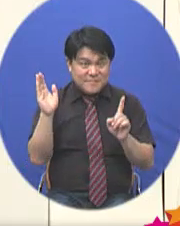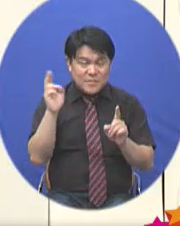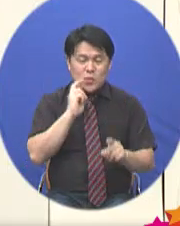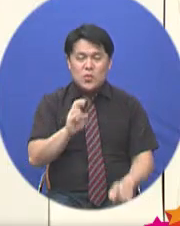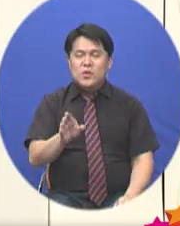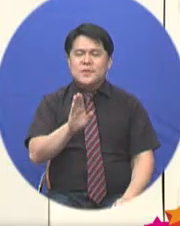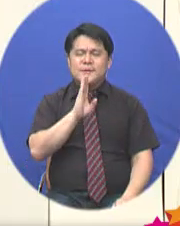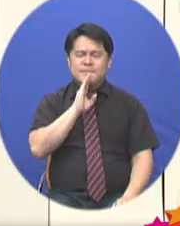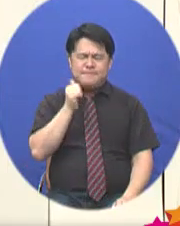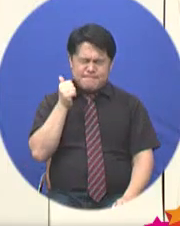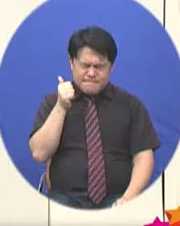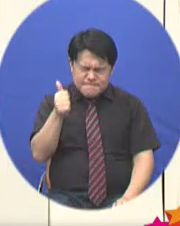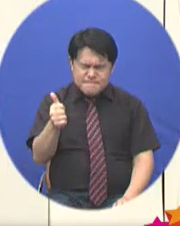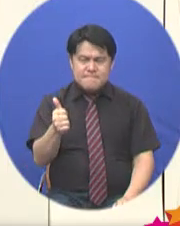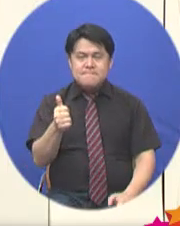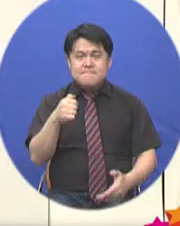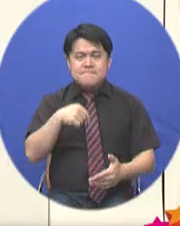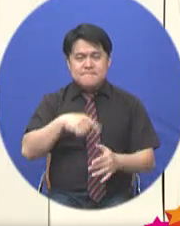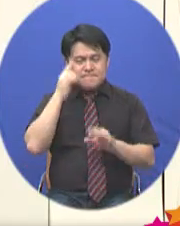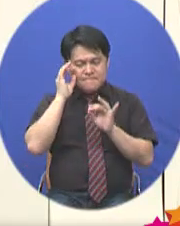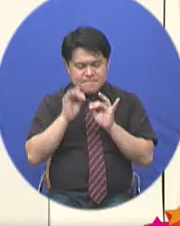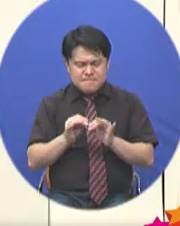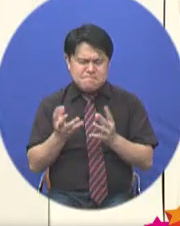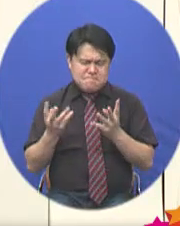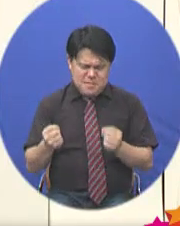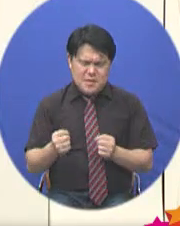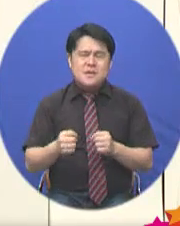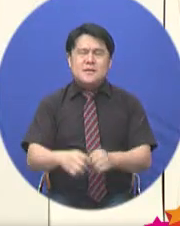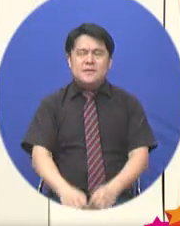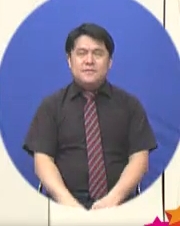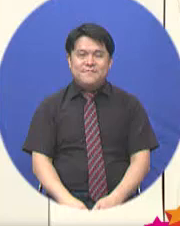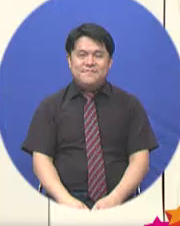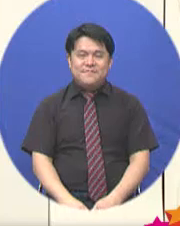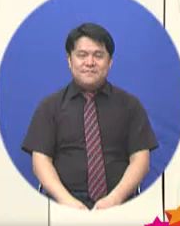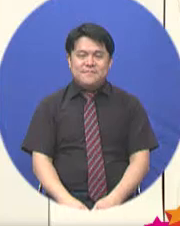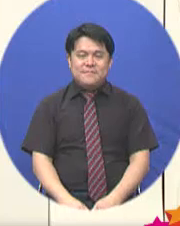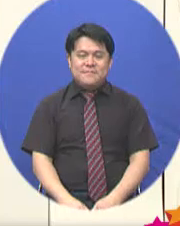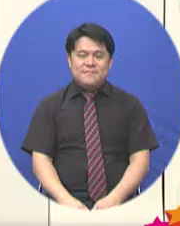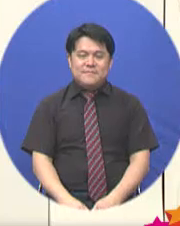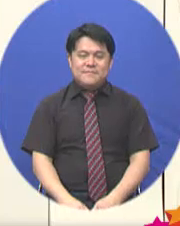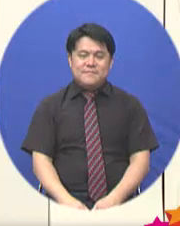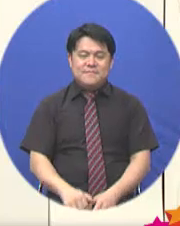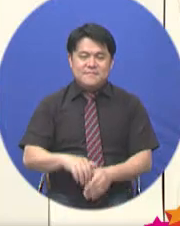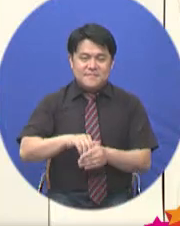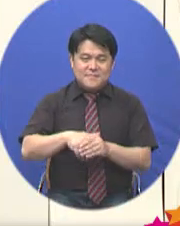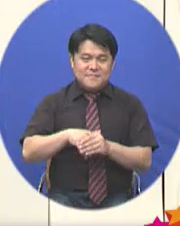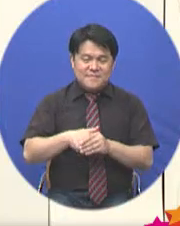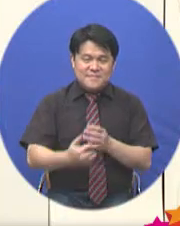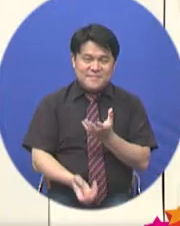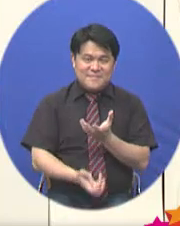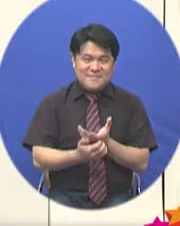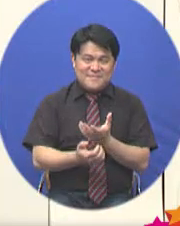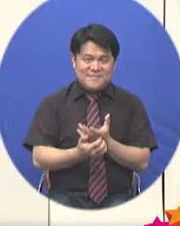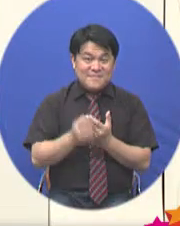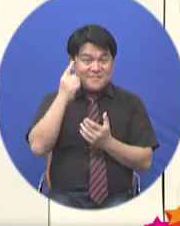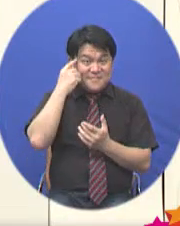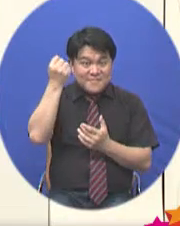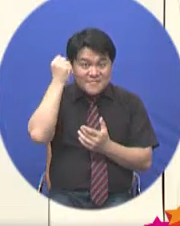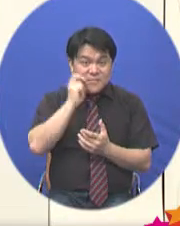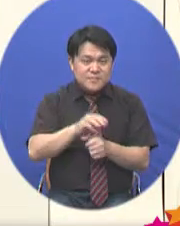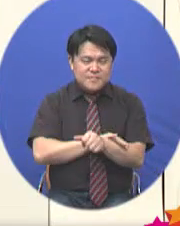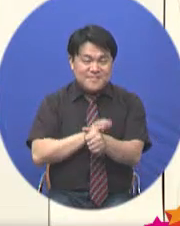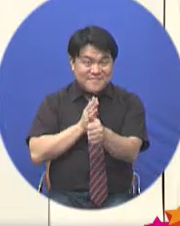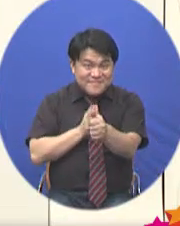노래가 정말 참 마음에 와닿아요. 그렇습니다. 자, 구수한 된장찌개 생각하면서 네?